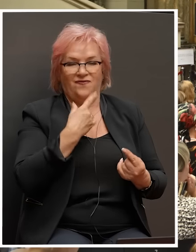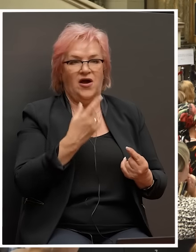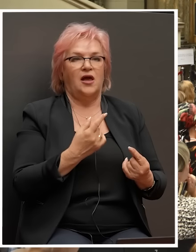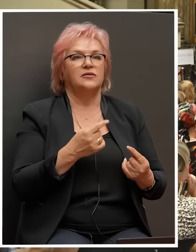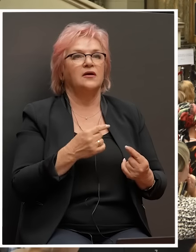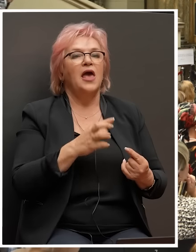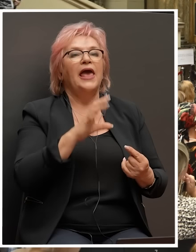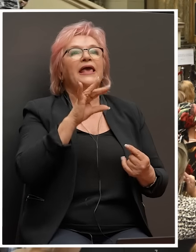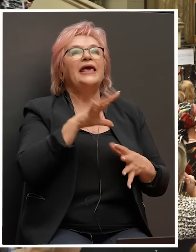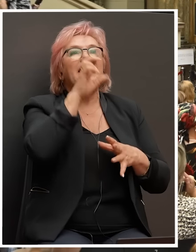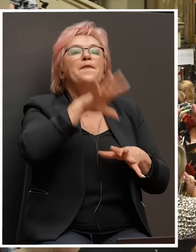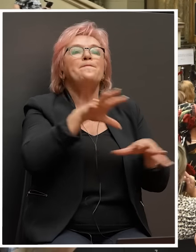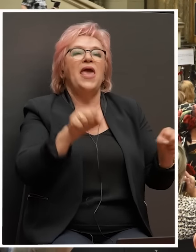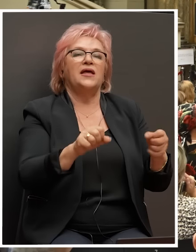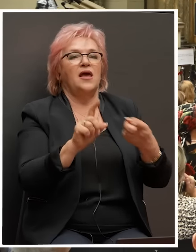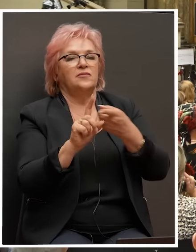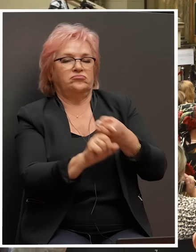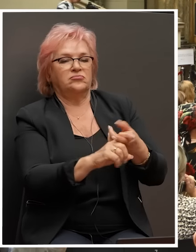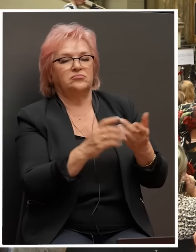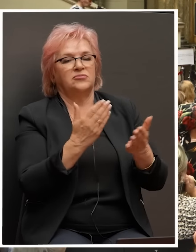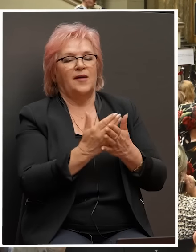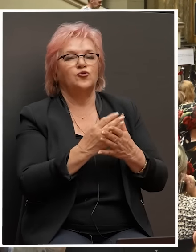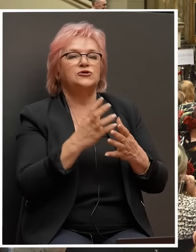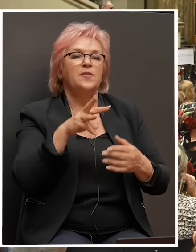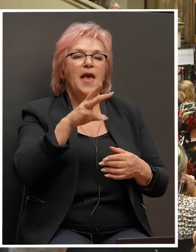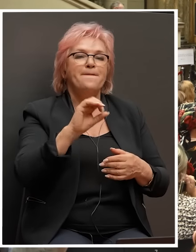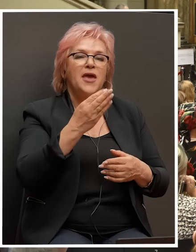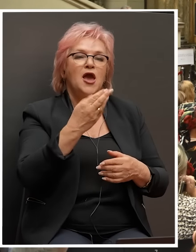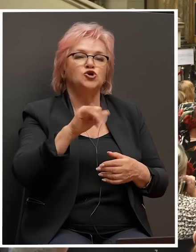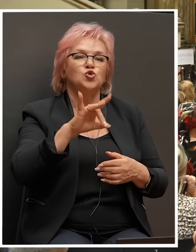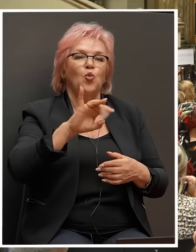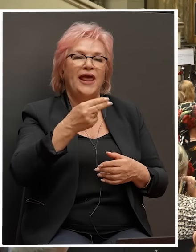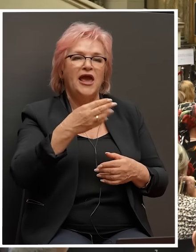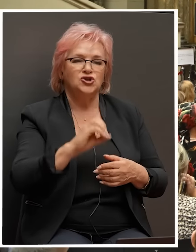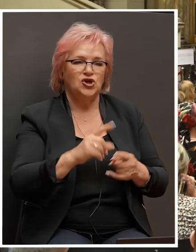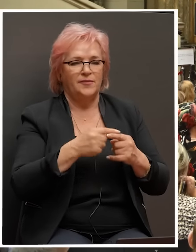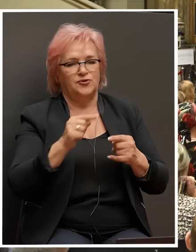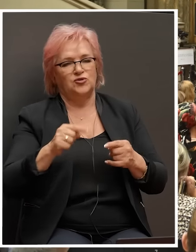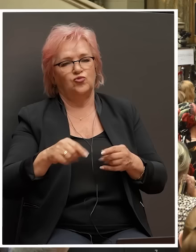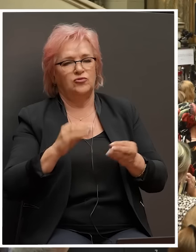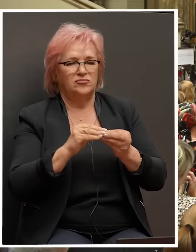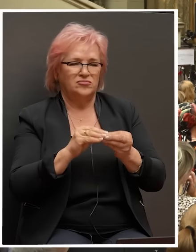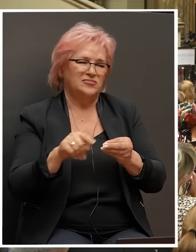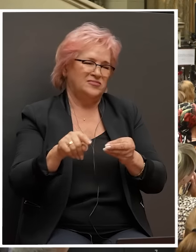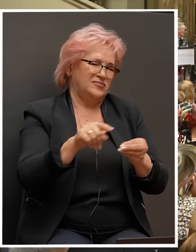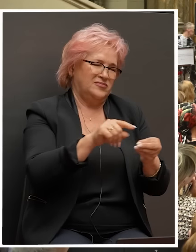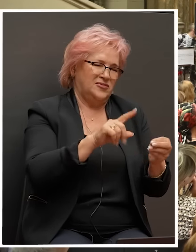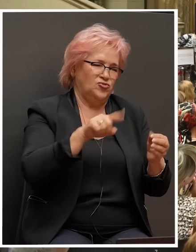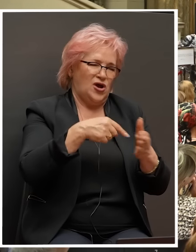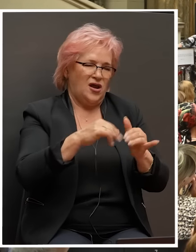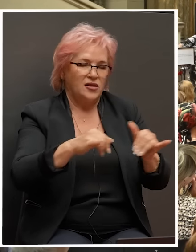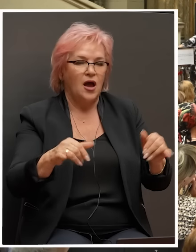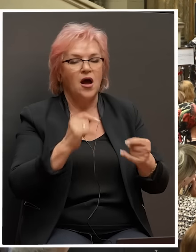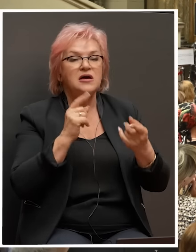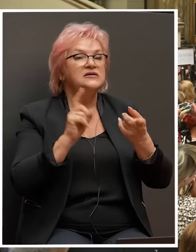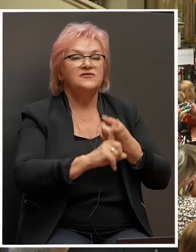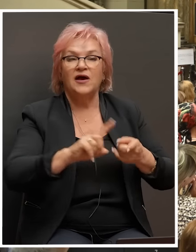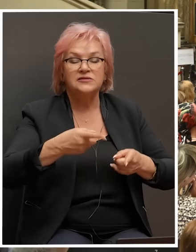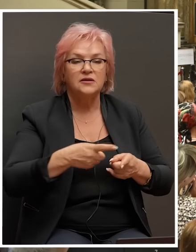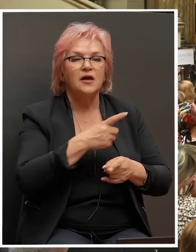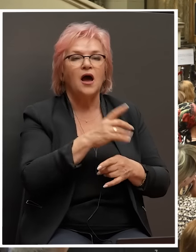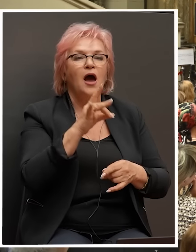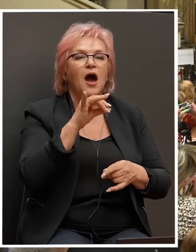или империя, связанная там на месте Вавилона, Междуречье, которое бесконечно там градуется и так далее, связана с тем, как